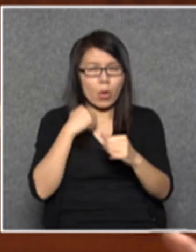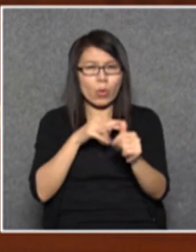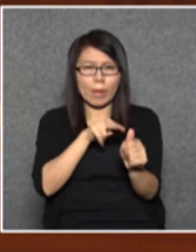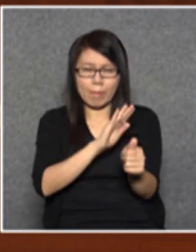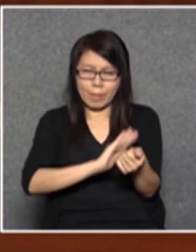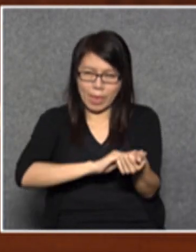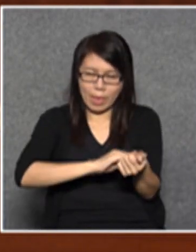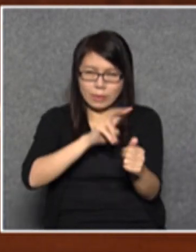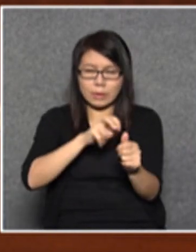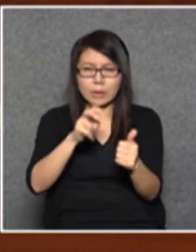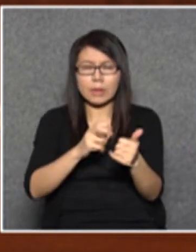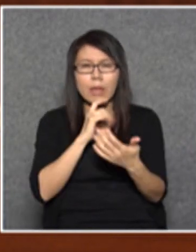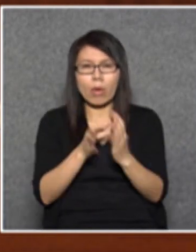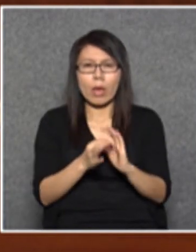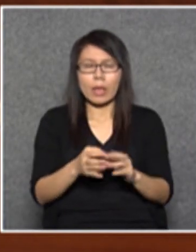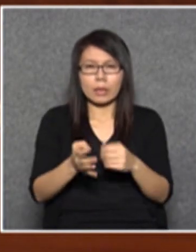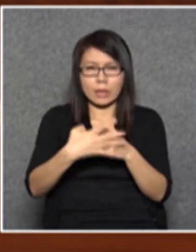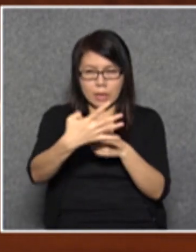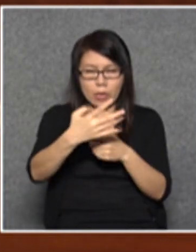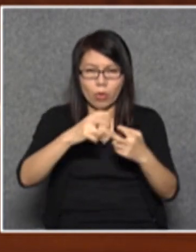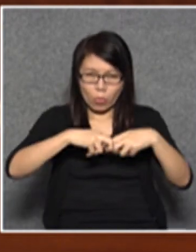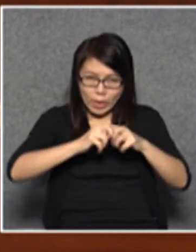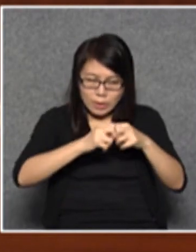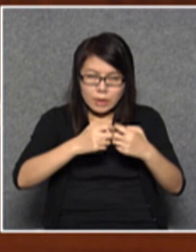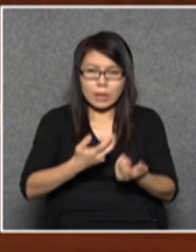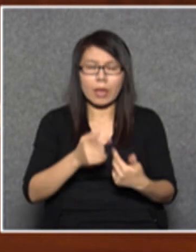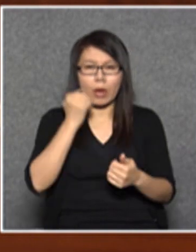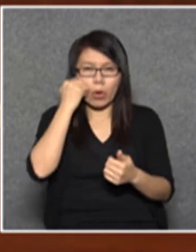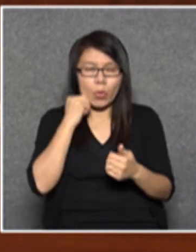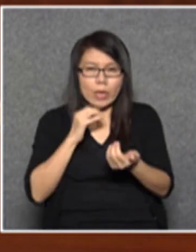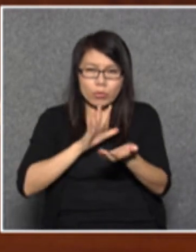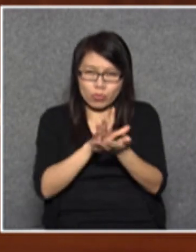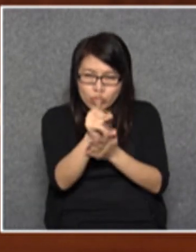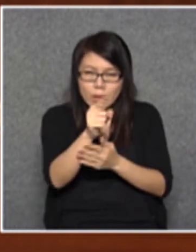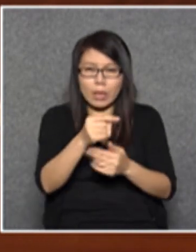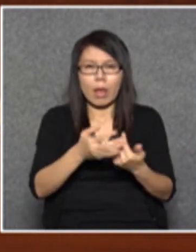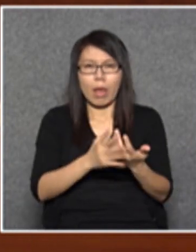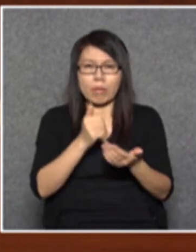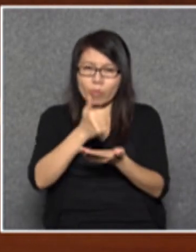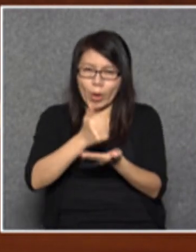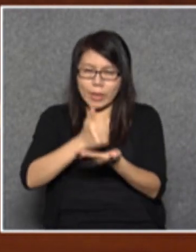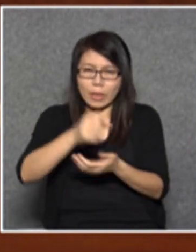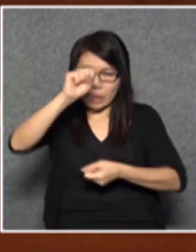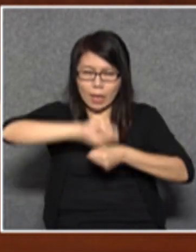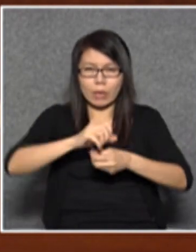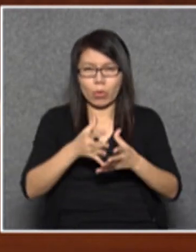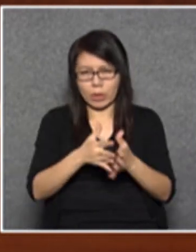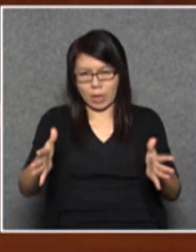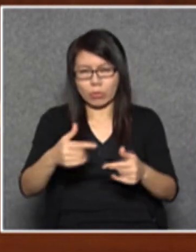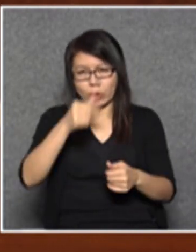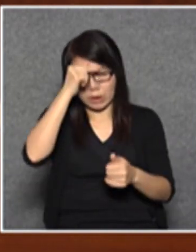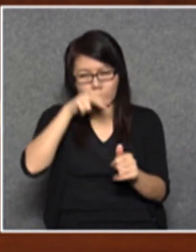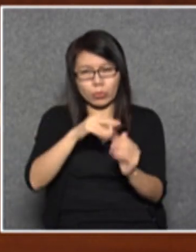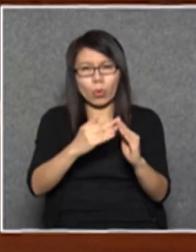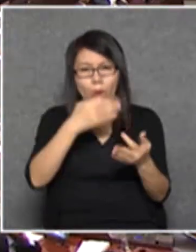增設第四個關節置換中心，增設20個老人科的日間醫院名額等等，擴大醫管局的藥物名